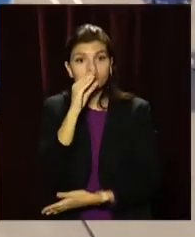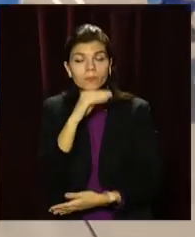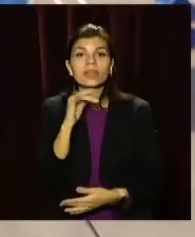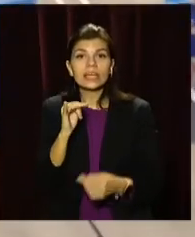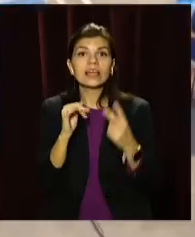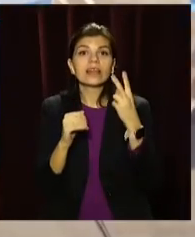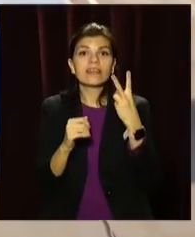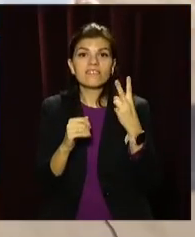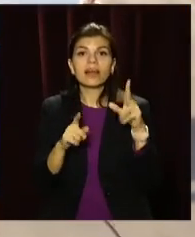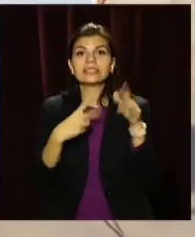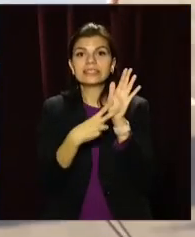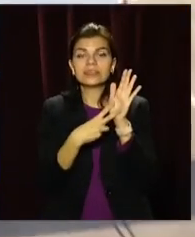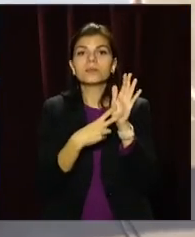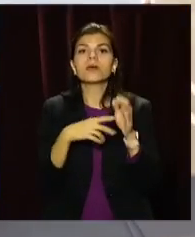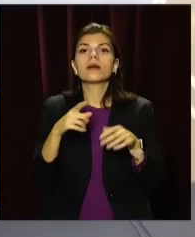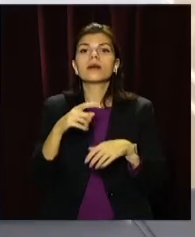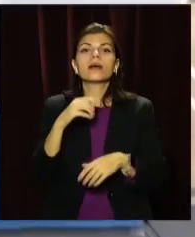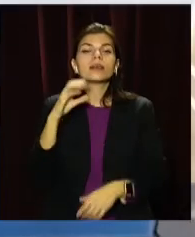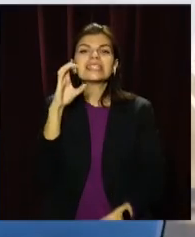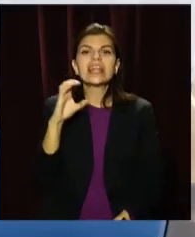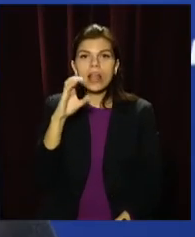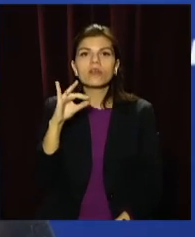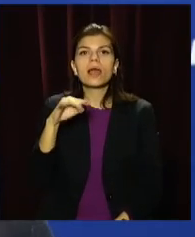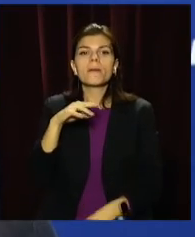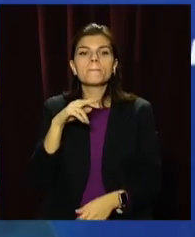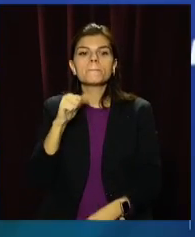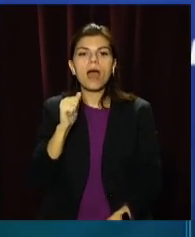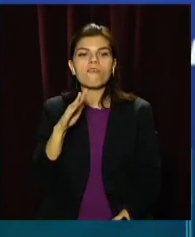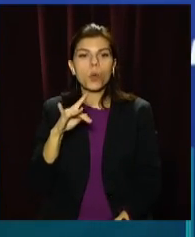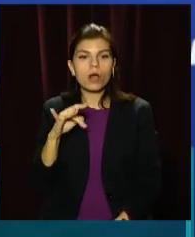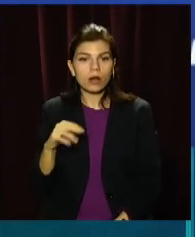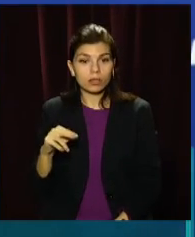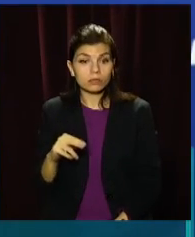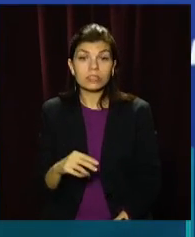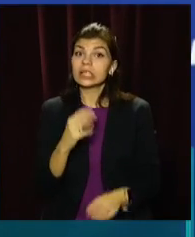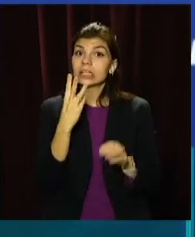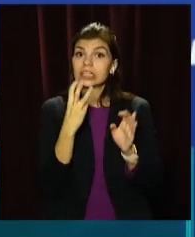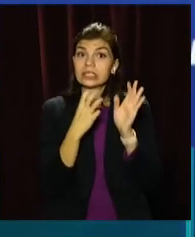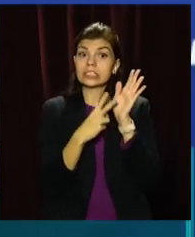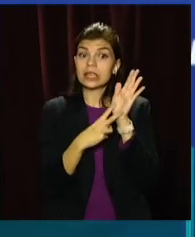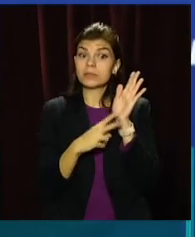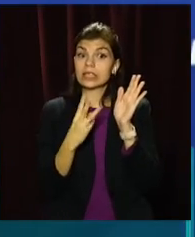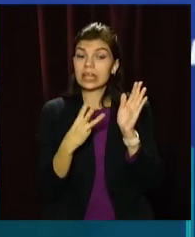2 з 7 райрад – Павлоградський та Синельниківський. 373 депутата